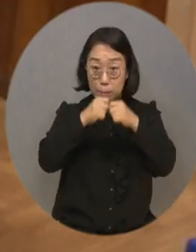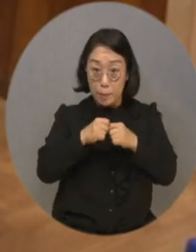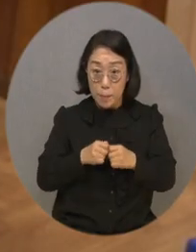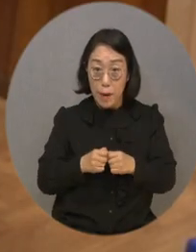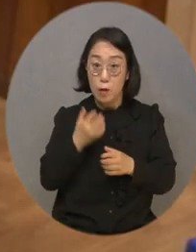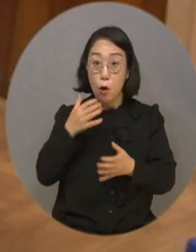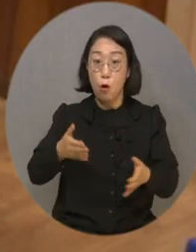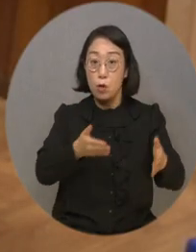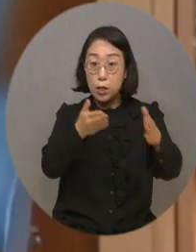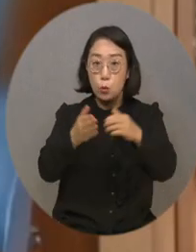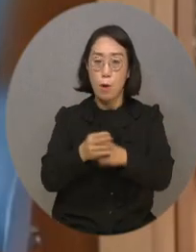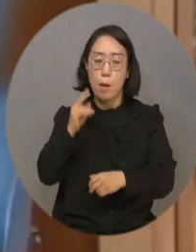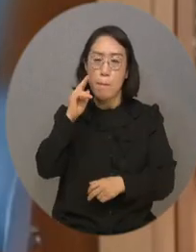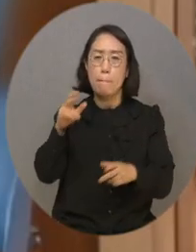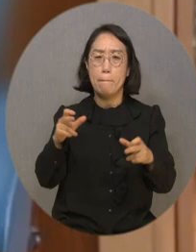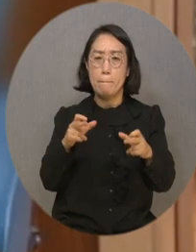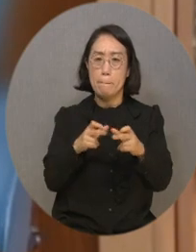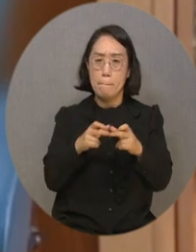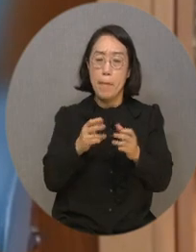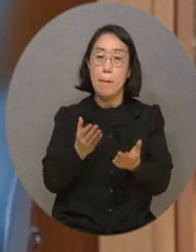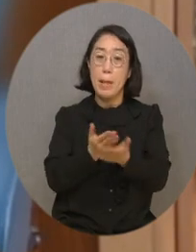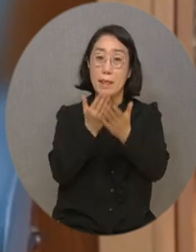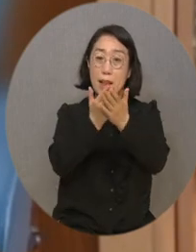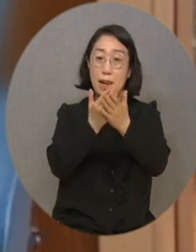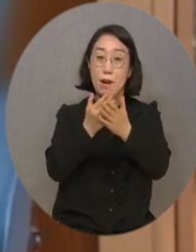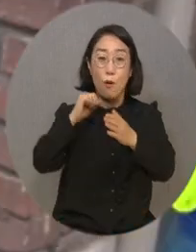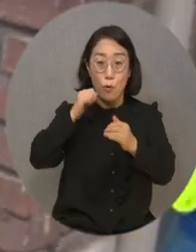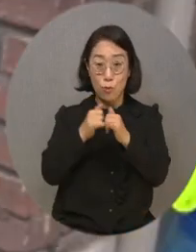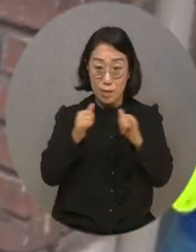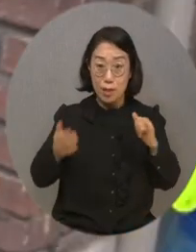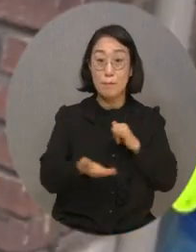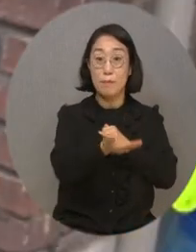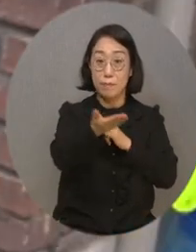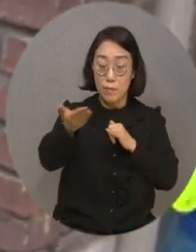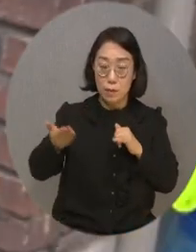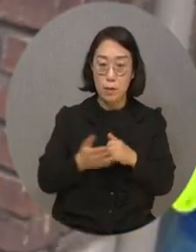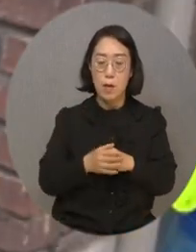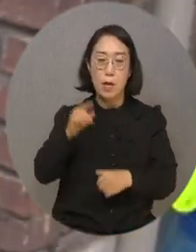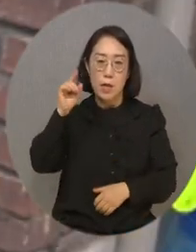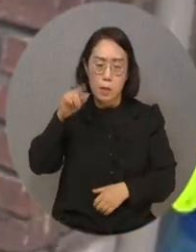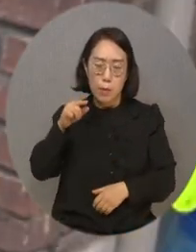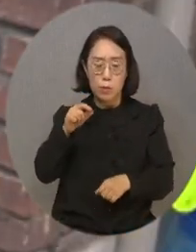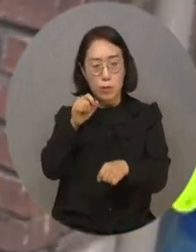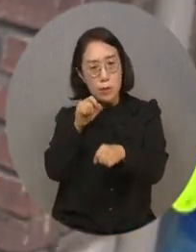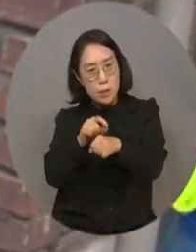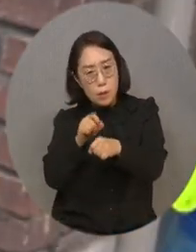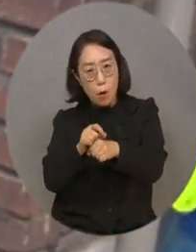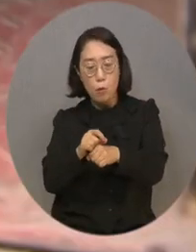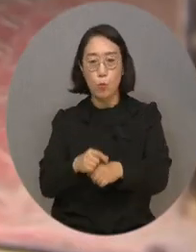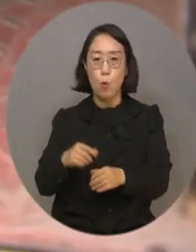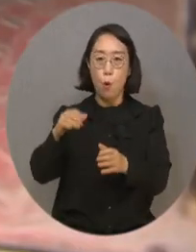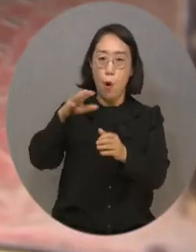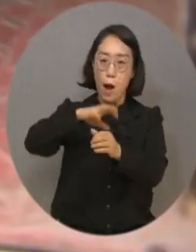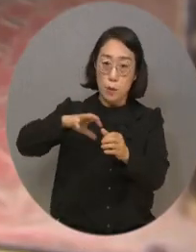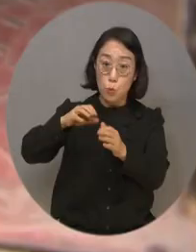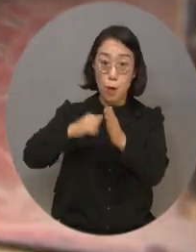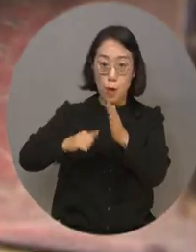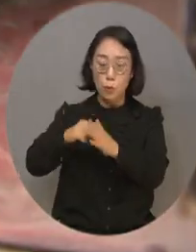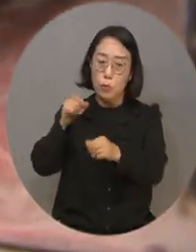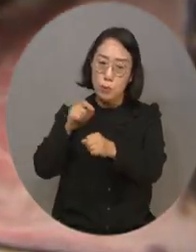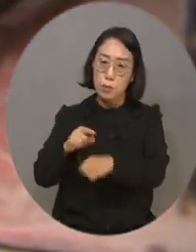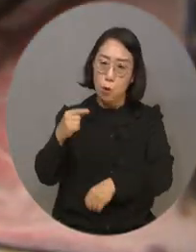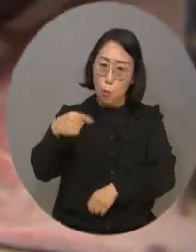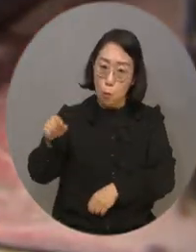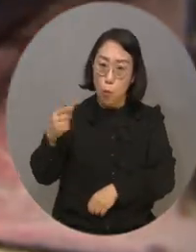경기도 최중증 발달장애인 규모, 도내 최중증 발달장애인의 일반적인 특성과 보호자 특성, 복지서비스